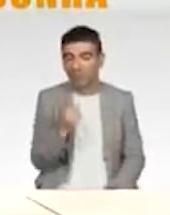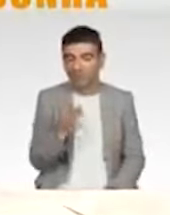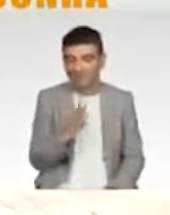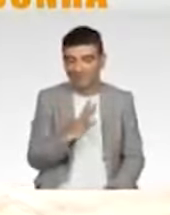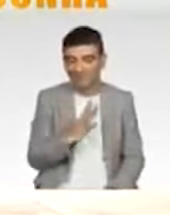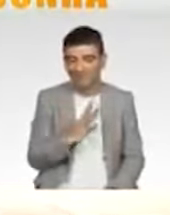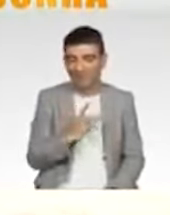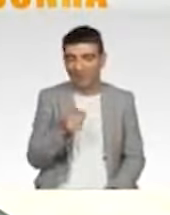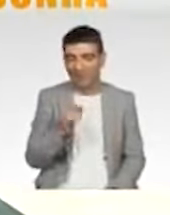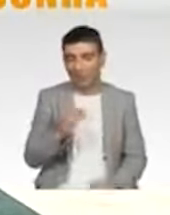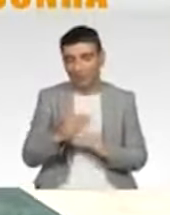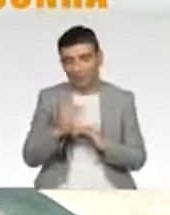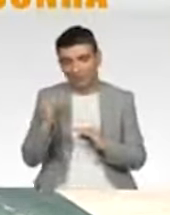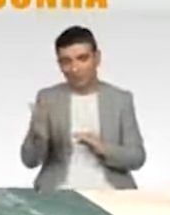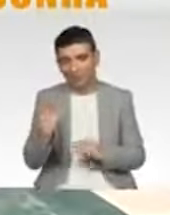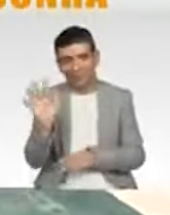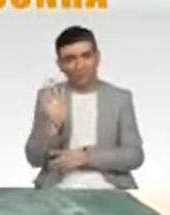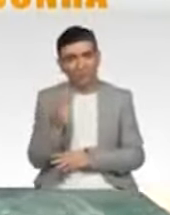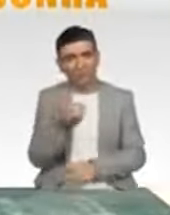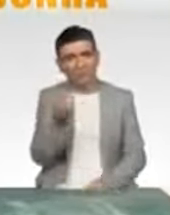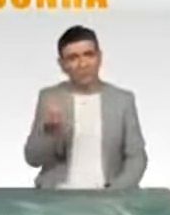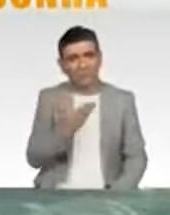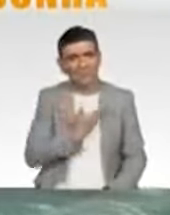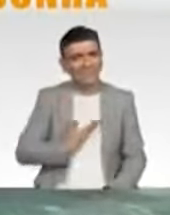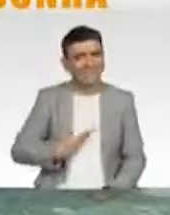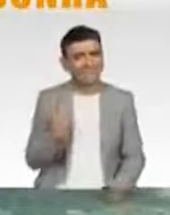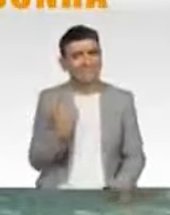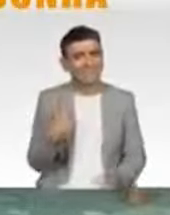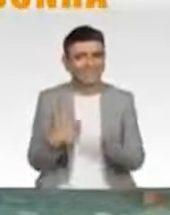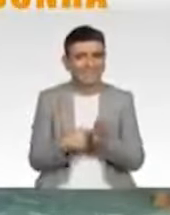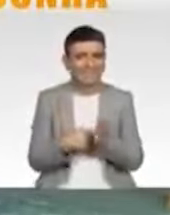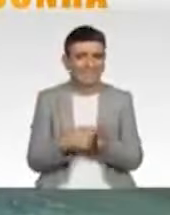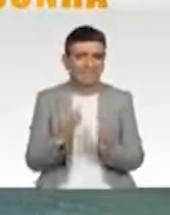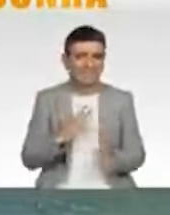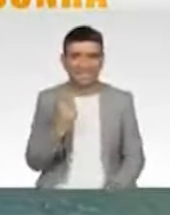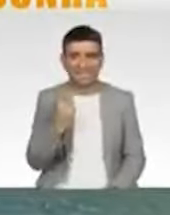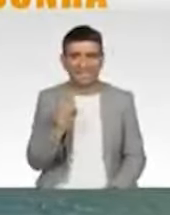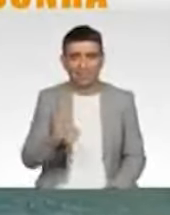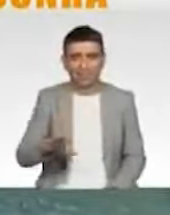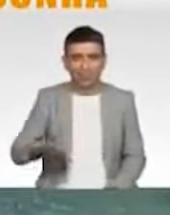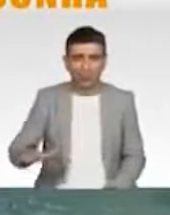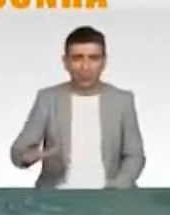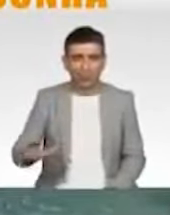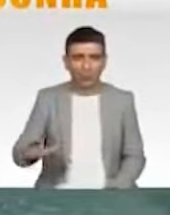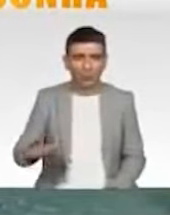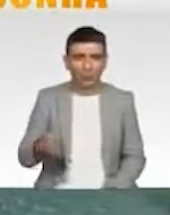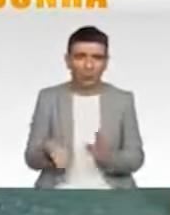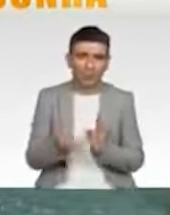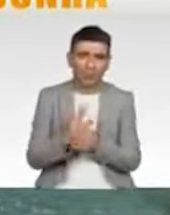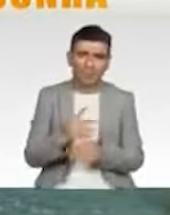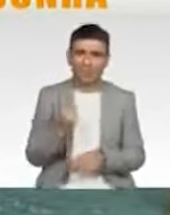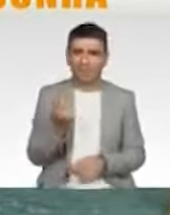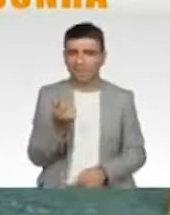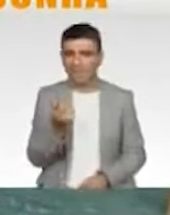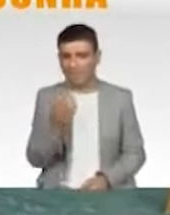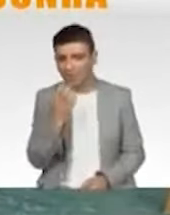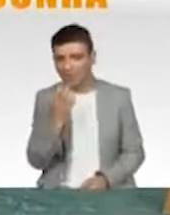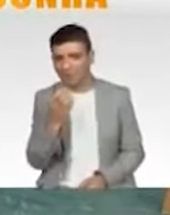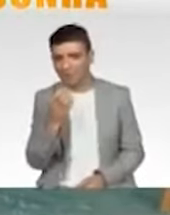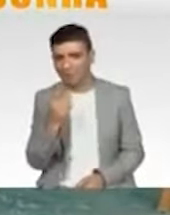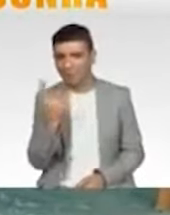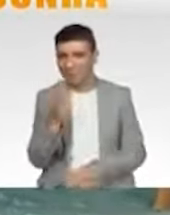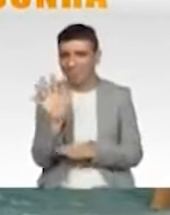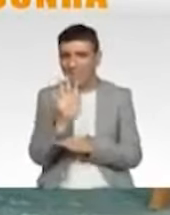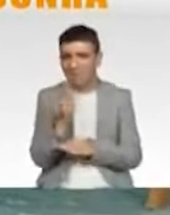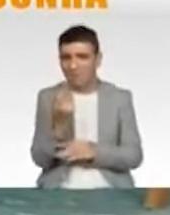dışında ekranların çok sevdiği bir isim var. İki çocuğundan sonra birazcık böyle çocuklara bakmak için ekranlara bir